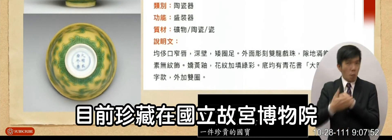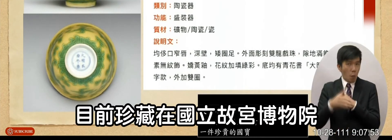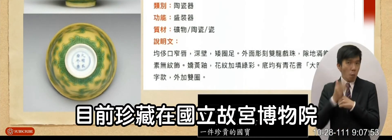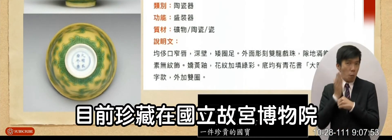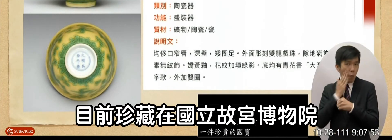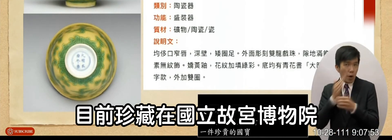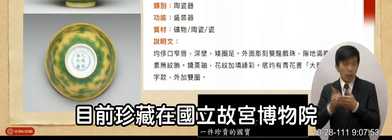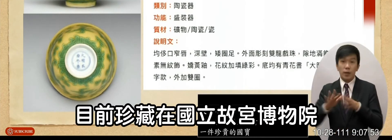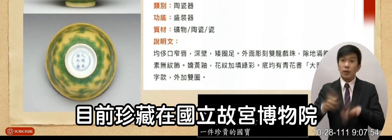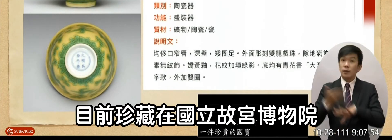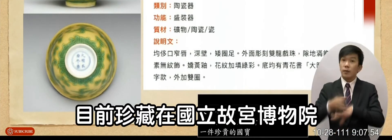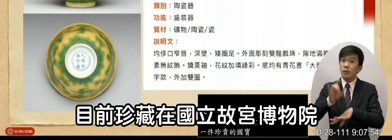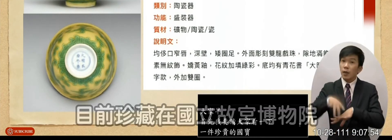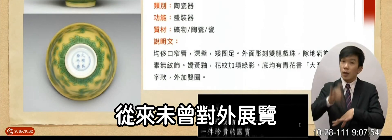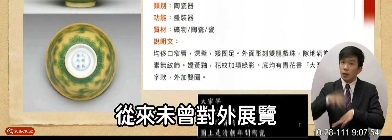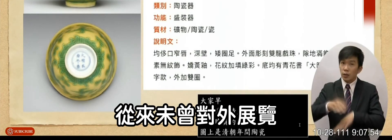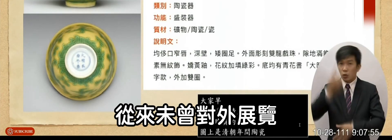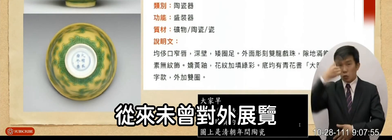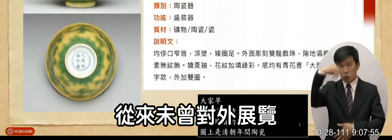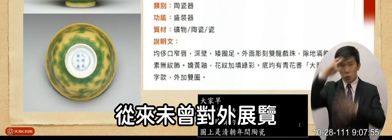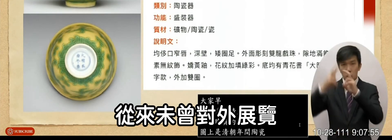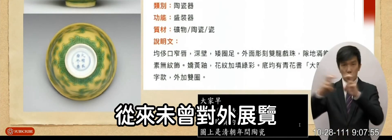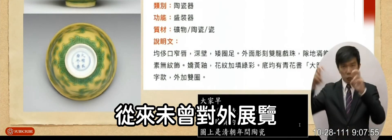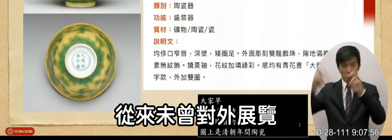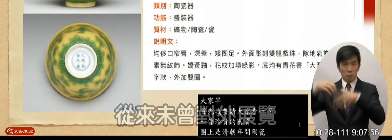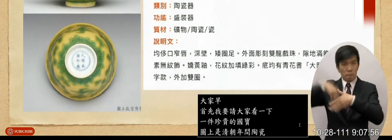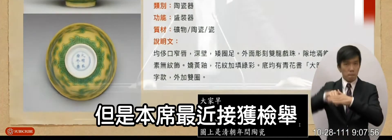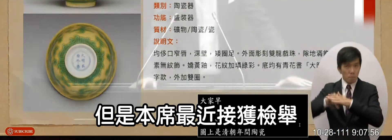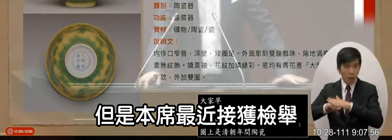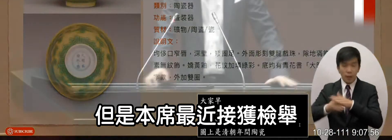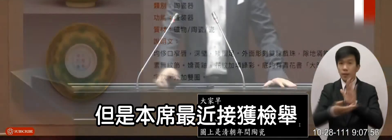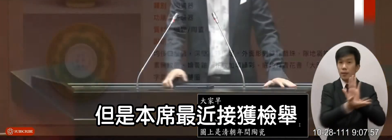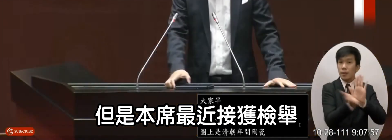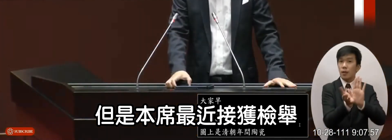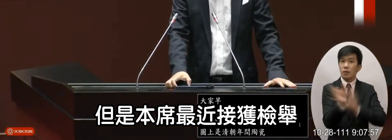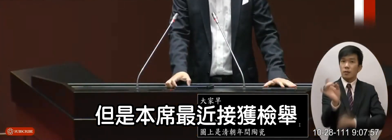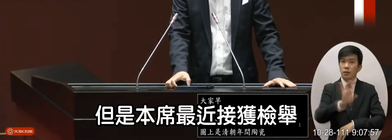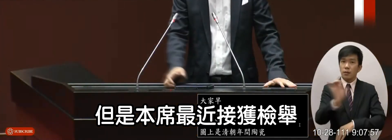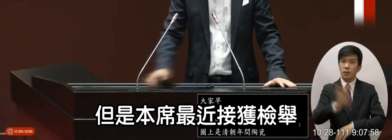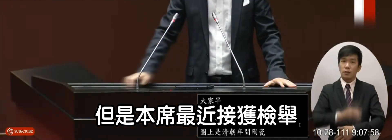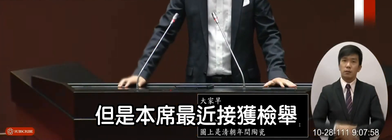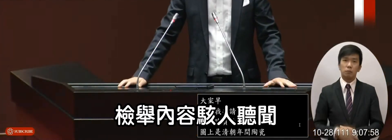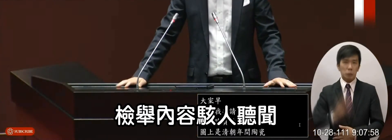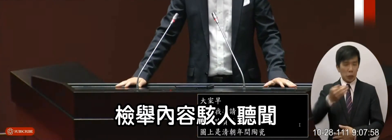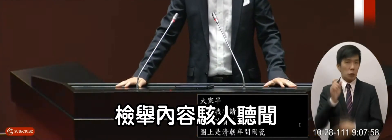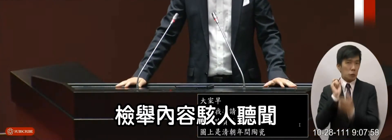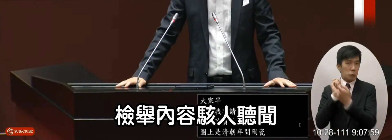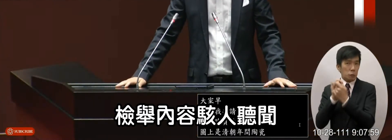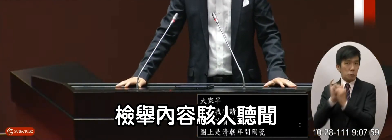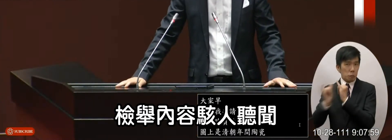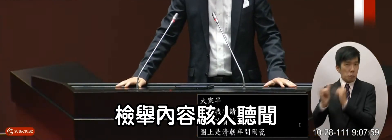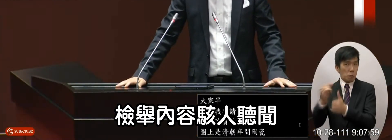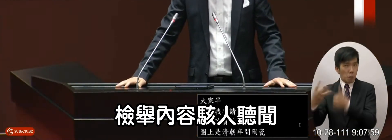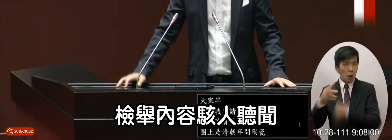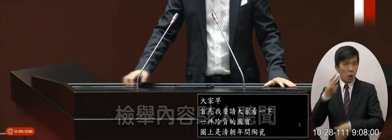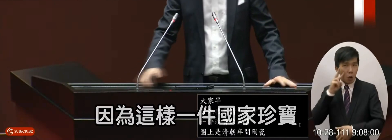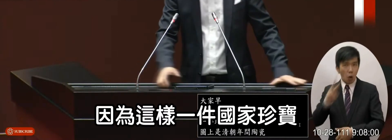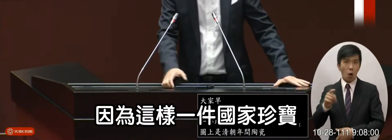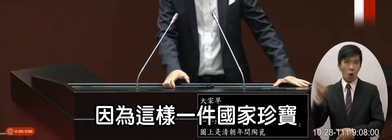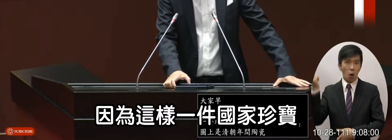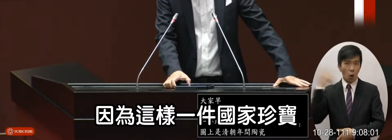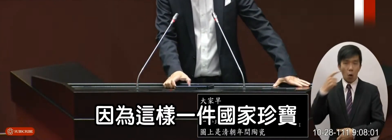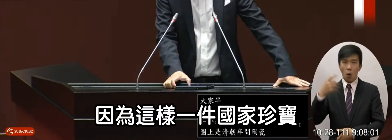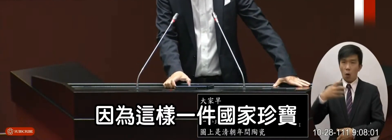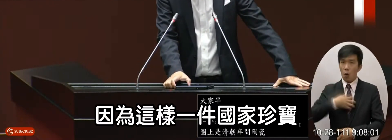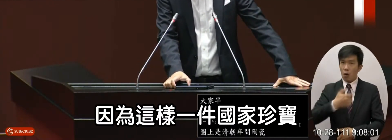前珍藏在国立故宫博物院，从来未曾对外展览。但是本席最近接获检举内容骇人听闻，因